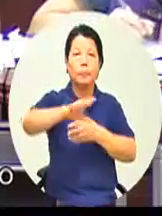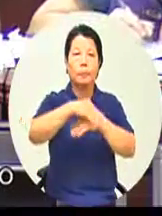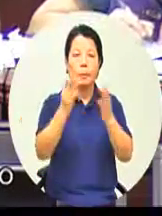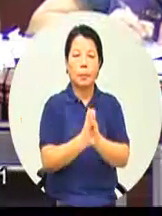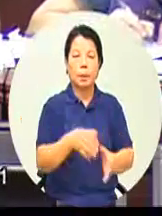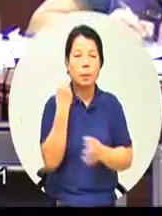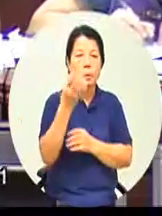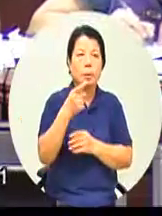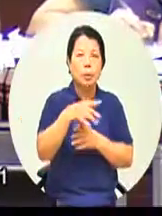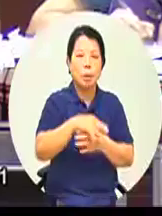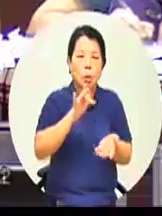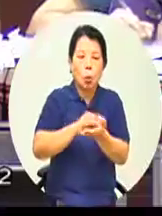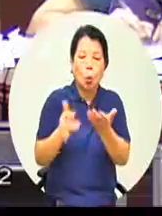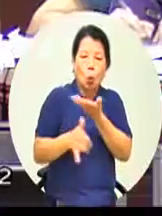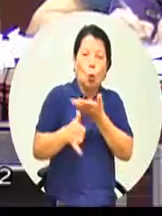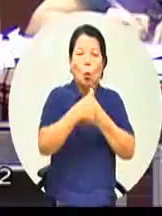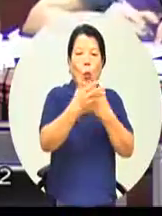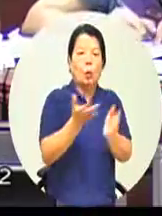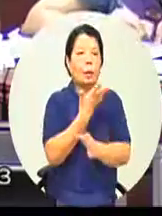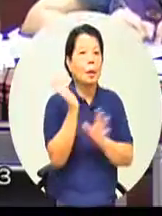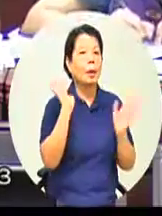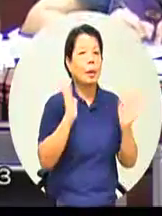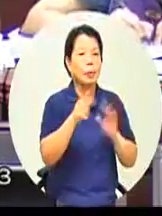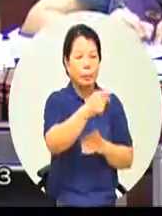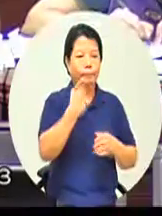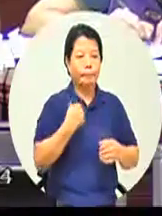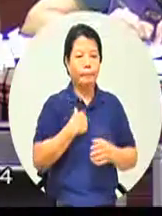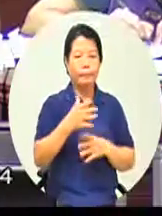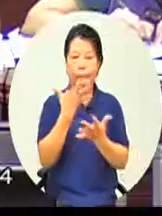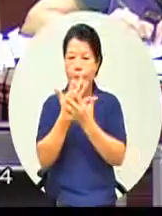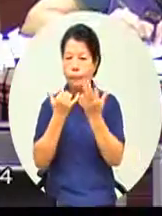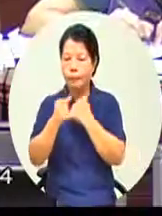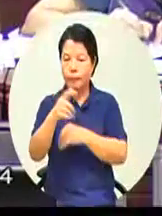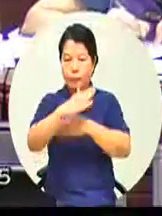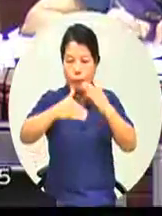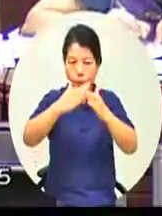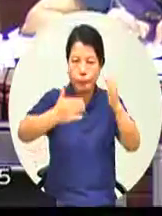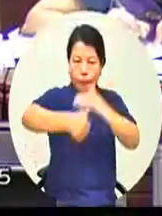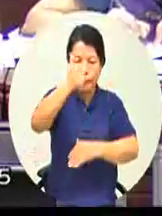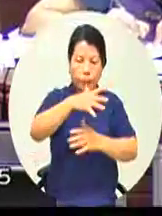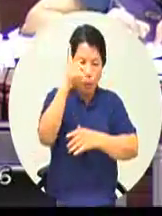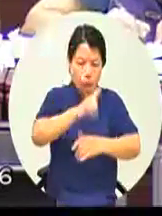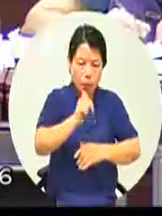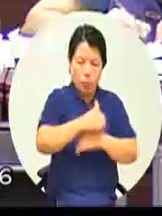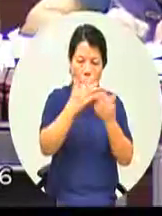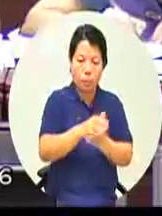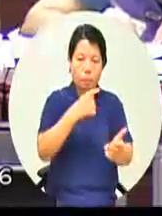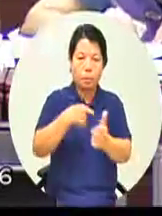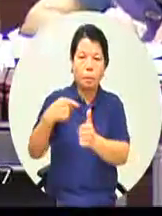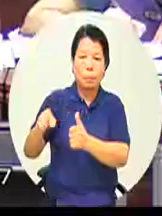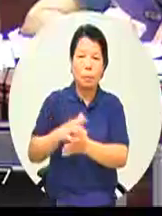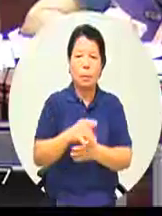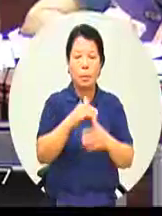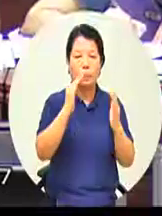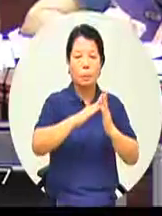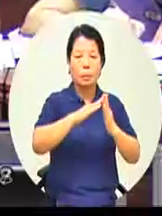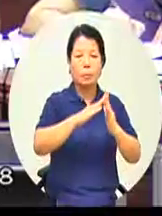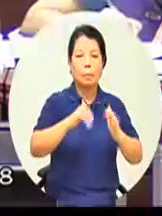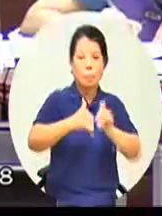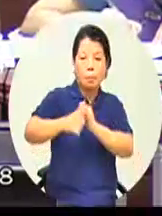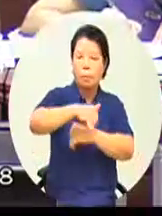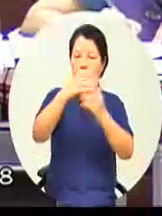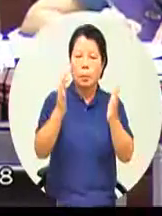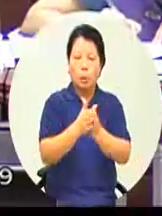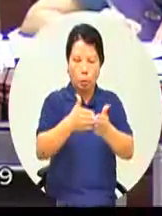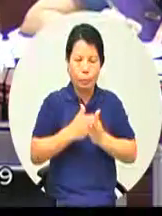毒品不仅让小孩子知道，学生校长不是就是老师知道，还有家长社区都要知道，所以它是无